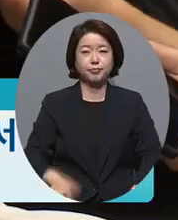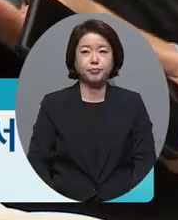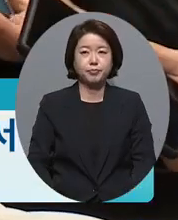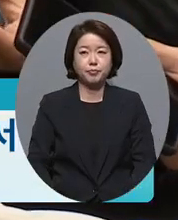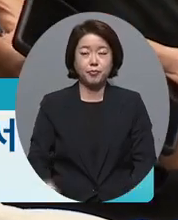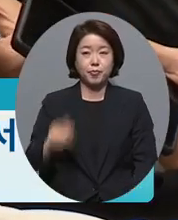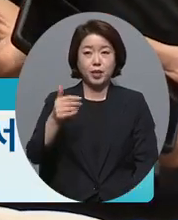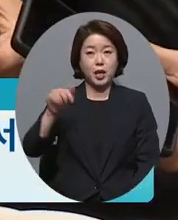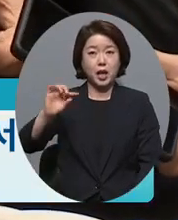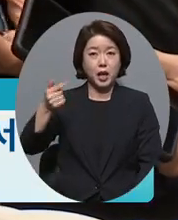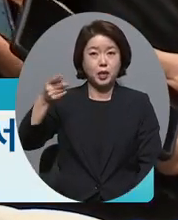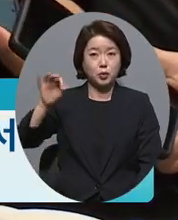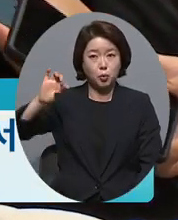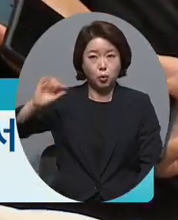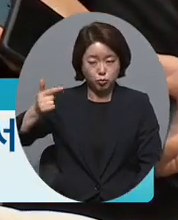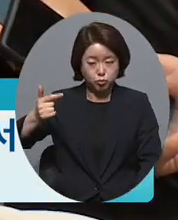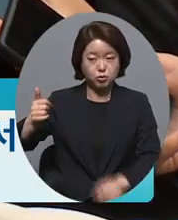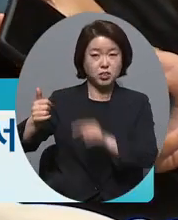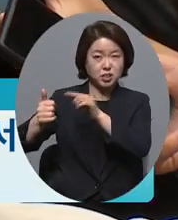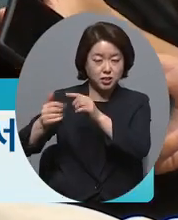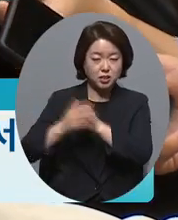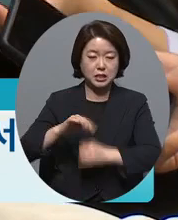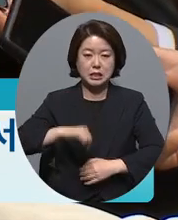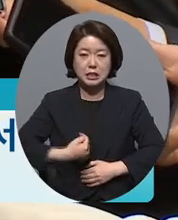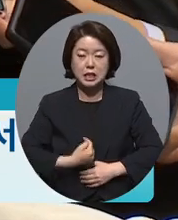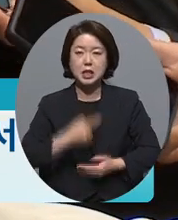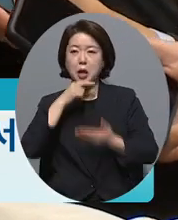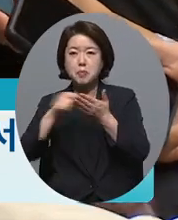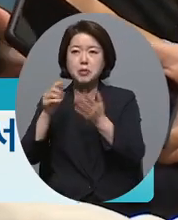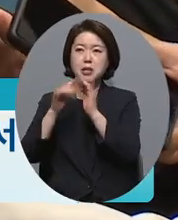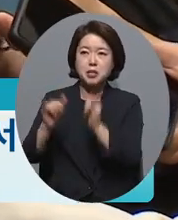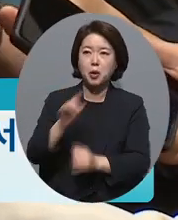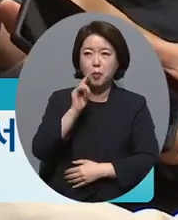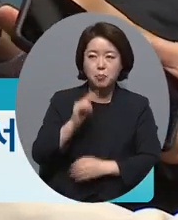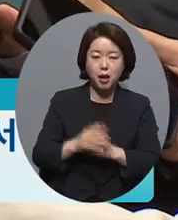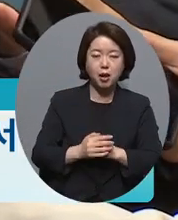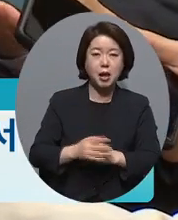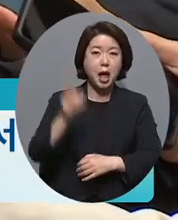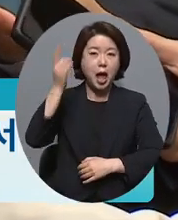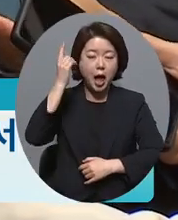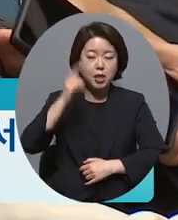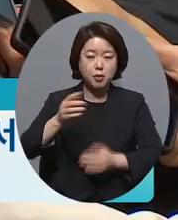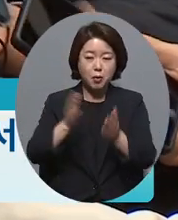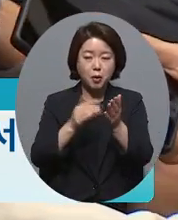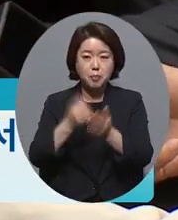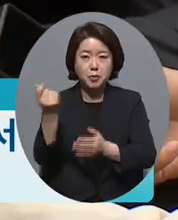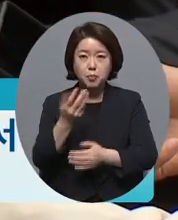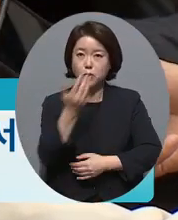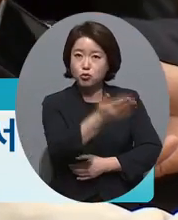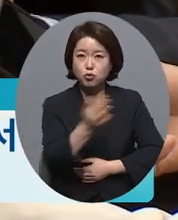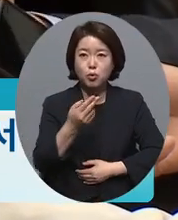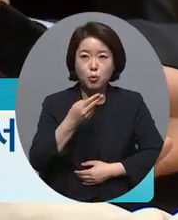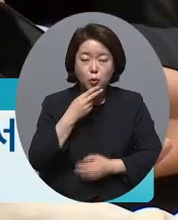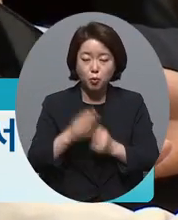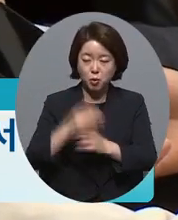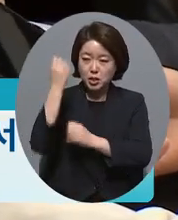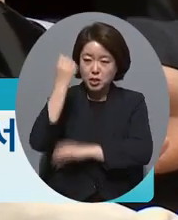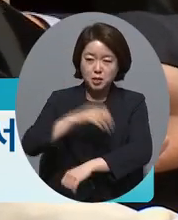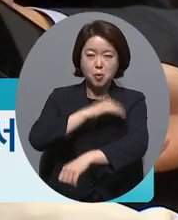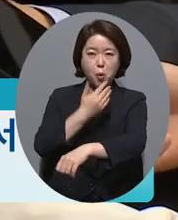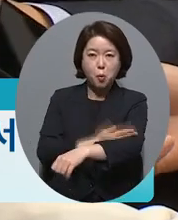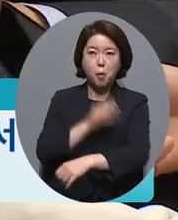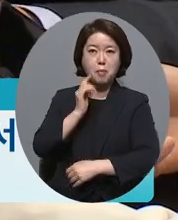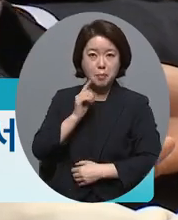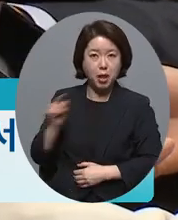당사자인 한동훈 검사는 본인이 피해자라고 강변하면서 아이폰의 비밀번호조차도 제시하지 않고 기본권으로